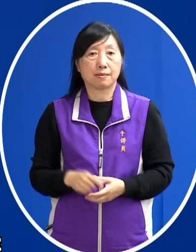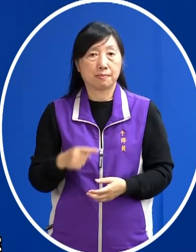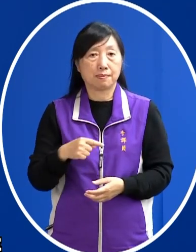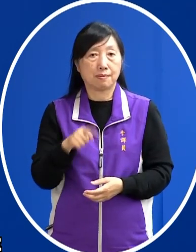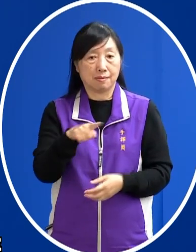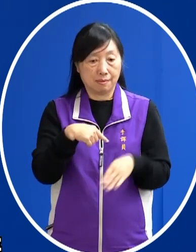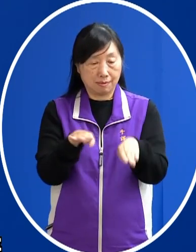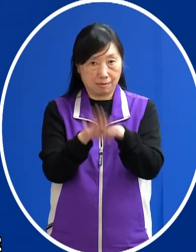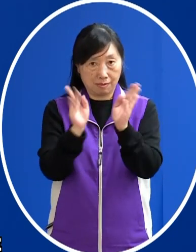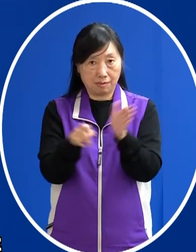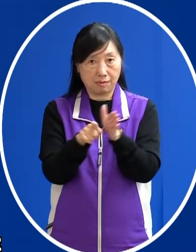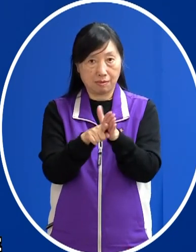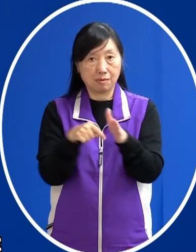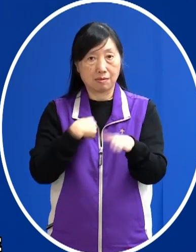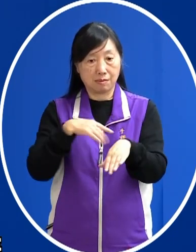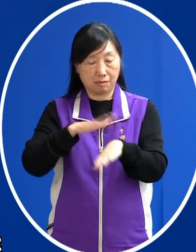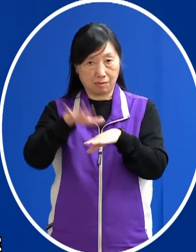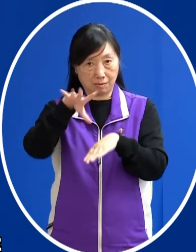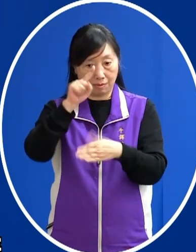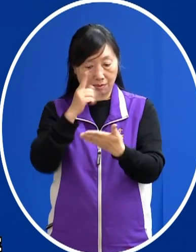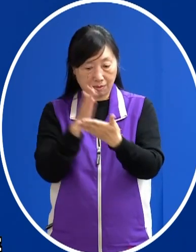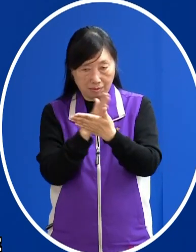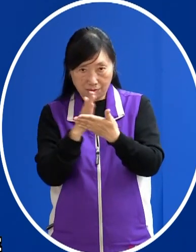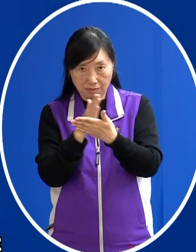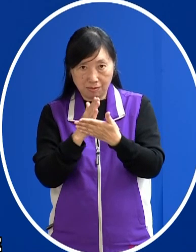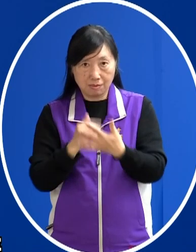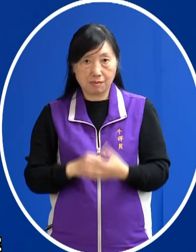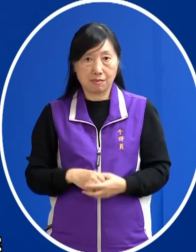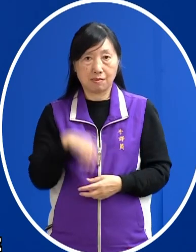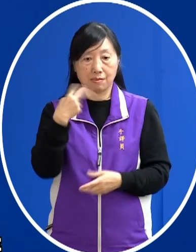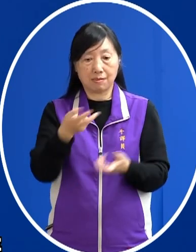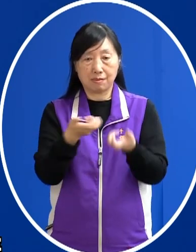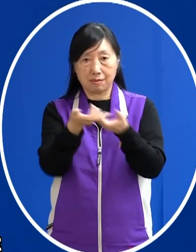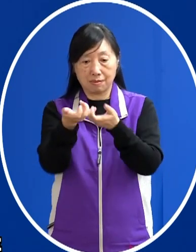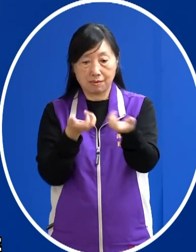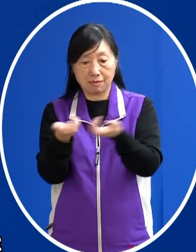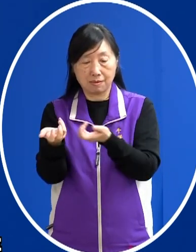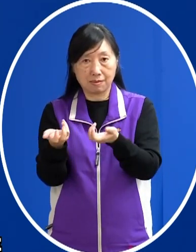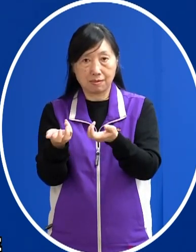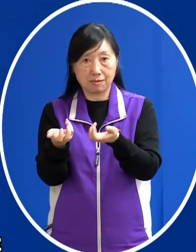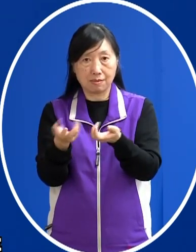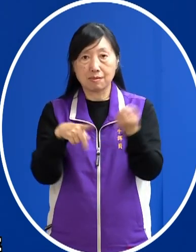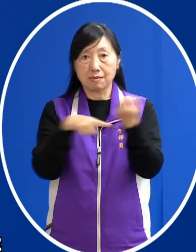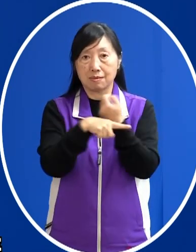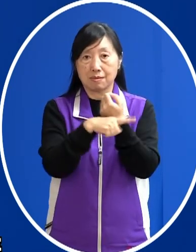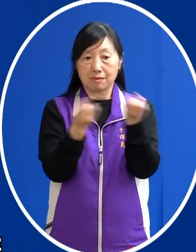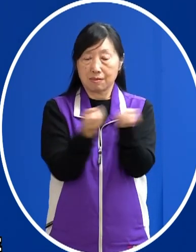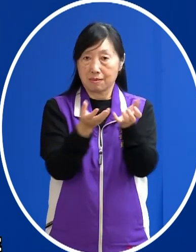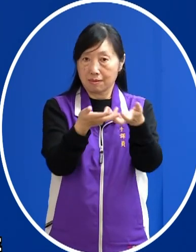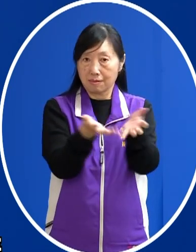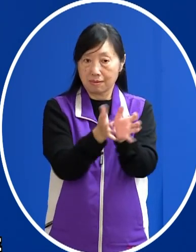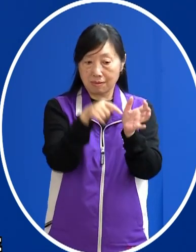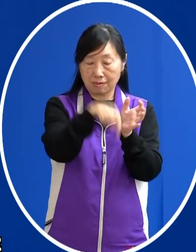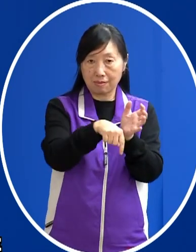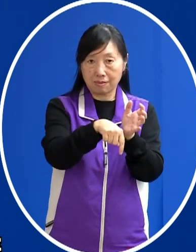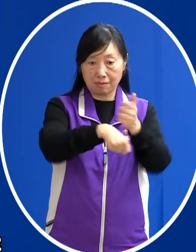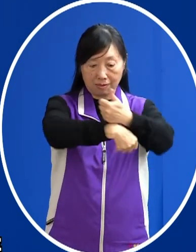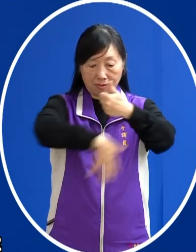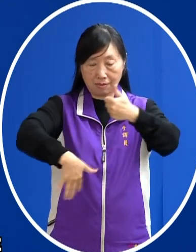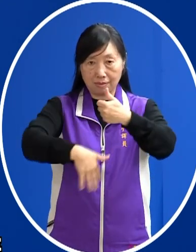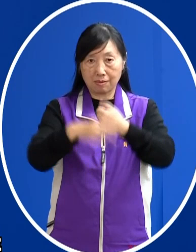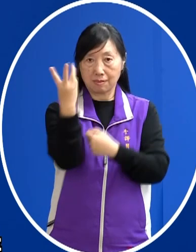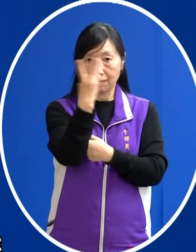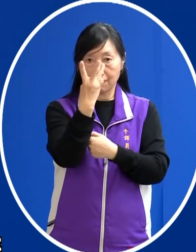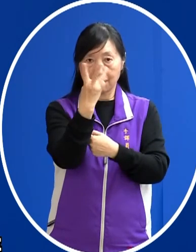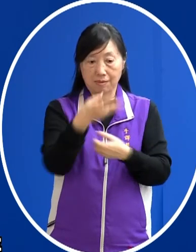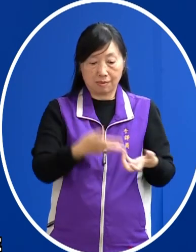始会经过初步的评估，然后会分给我们在研发组下面，我们设3个分